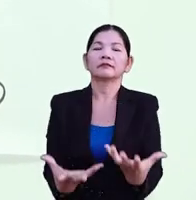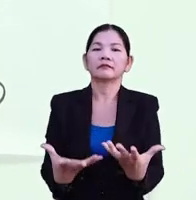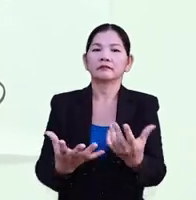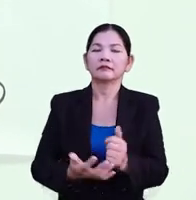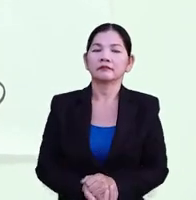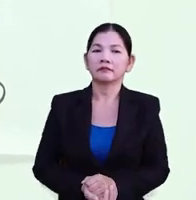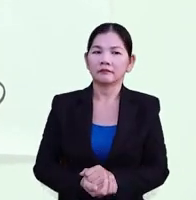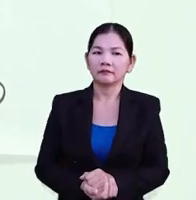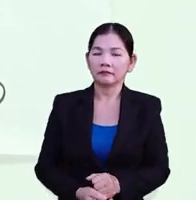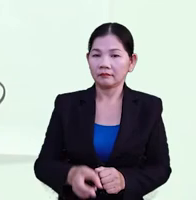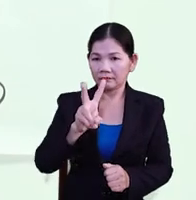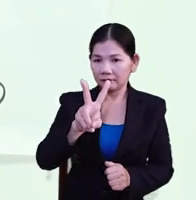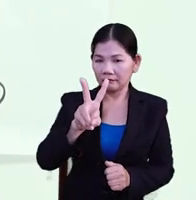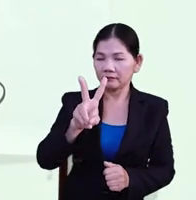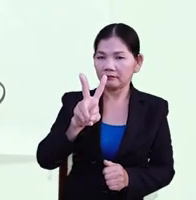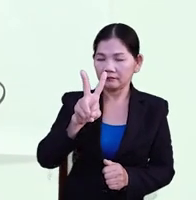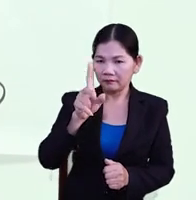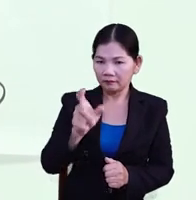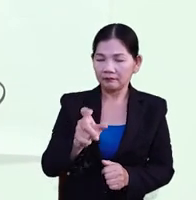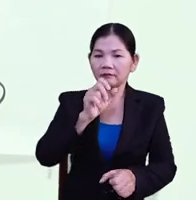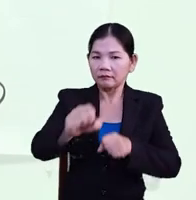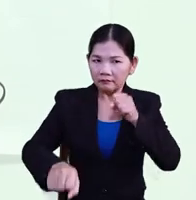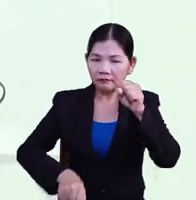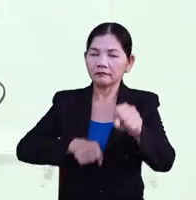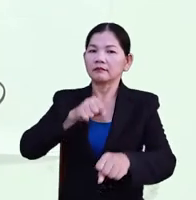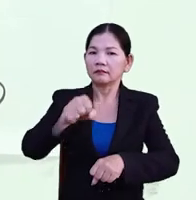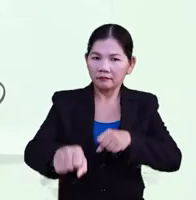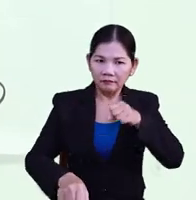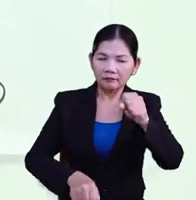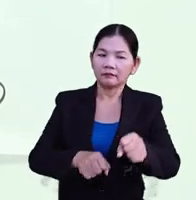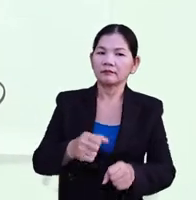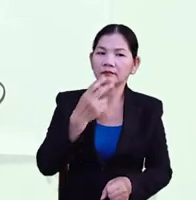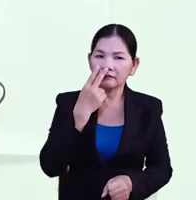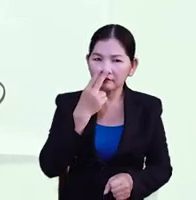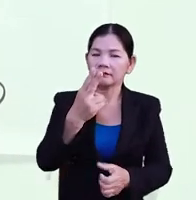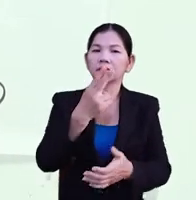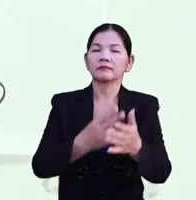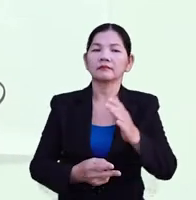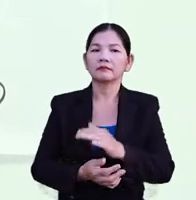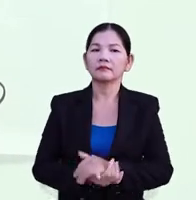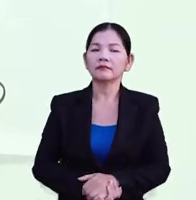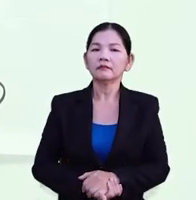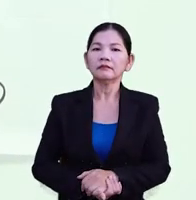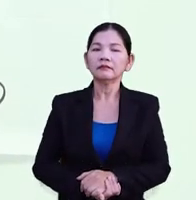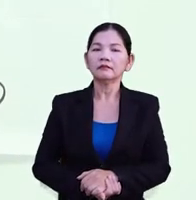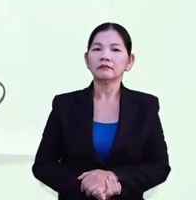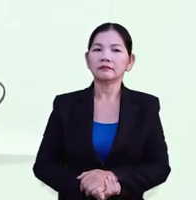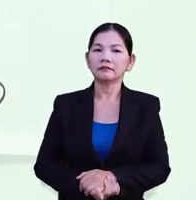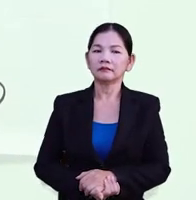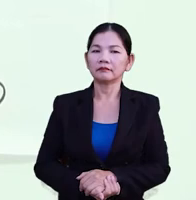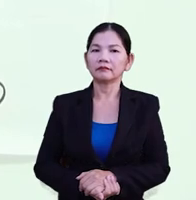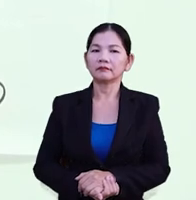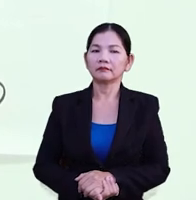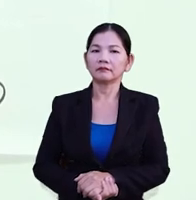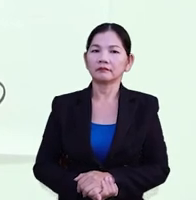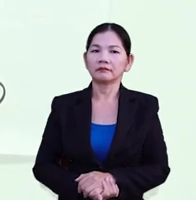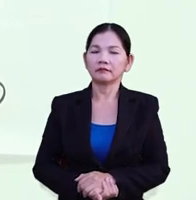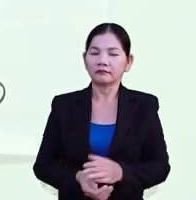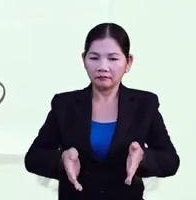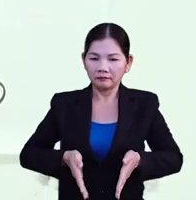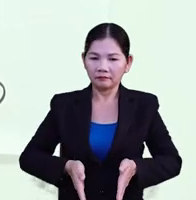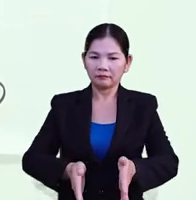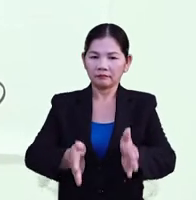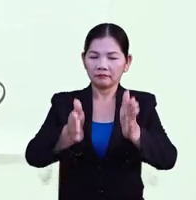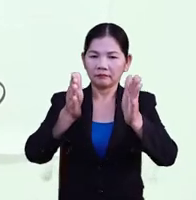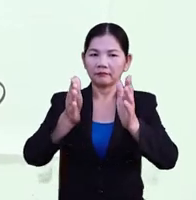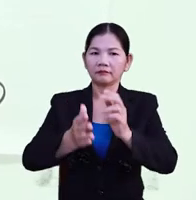ចាគឺ2អ្នកកំពុងតែជីកកង់ហើយឃើញអ្វីទៀតកូន ឃើញអ្វីទៀតចាឃើញផ្លូវណាកូនណានេះ